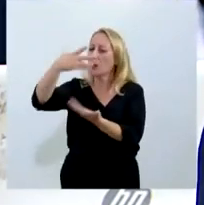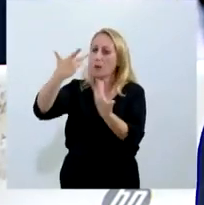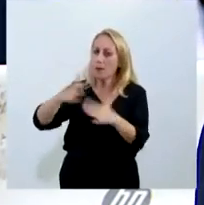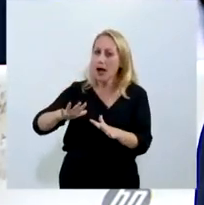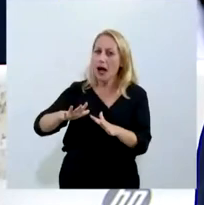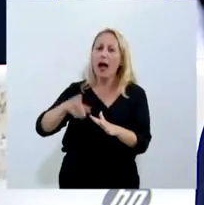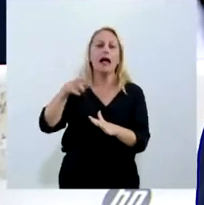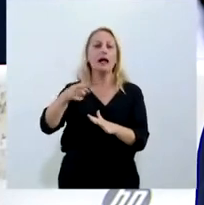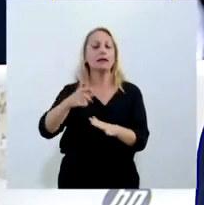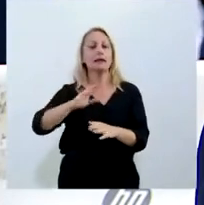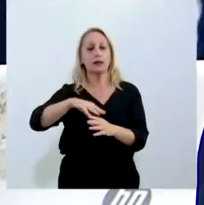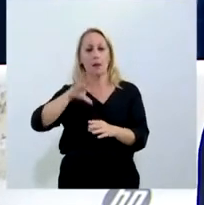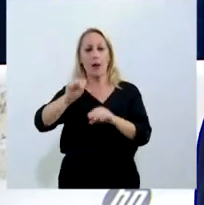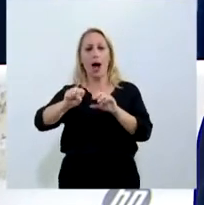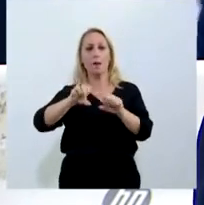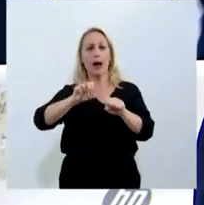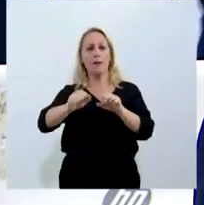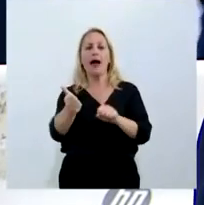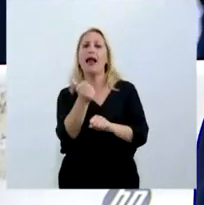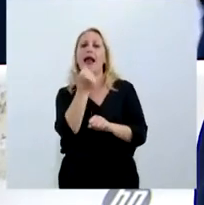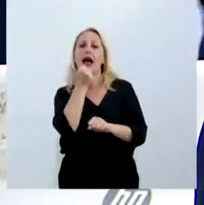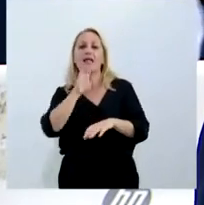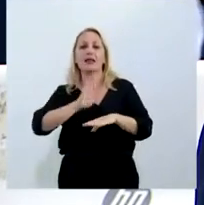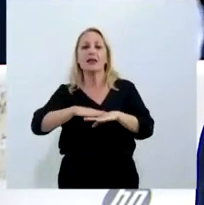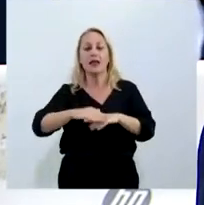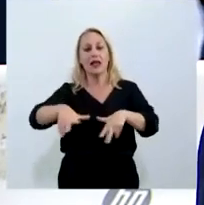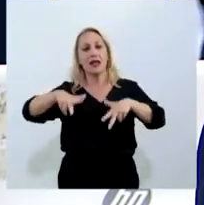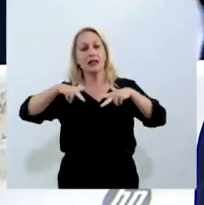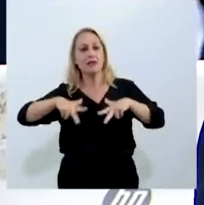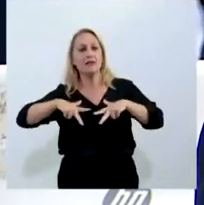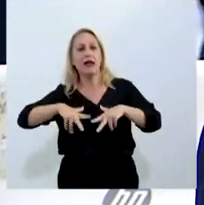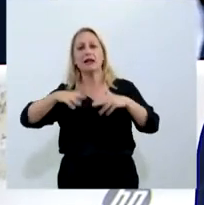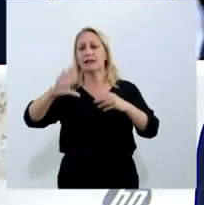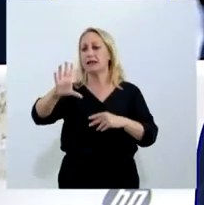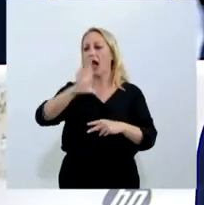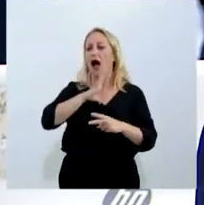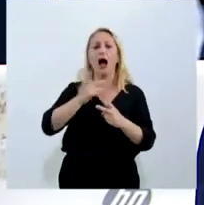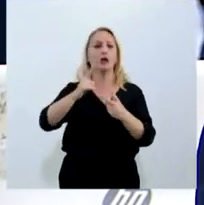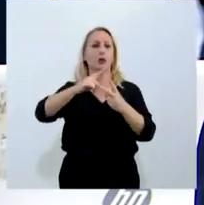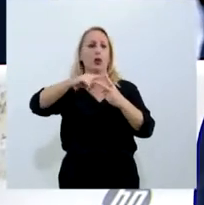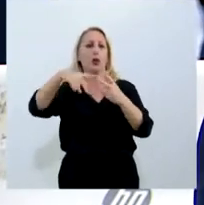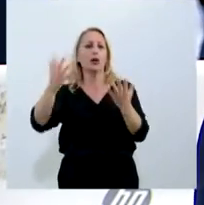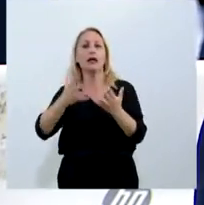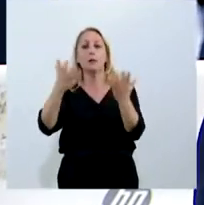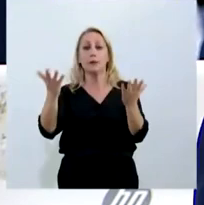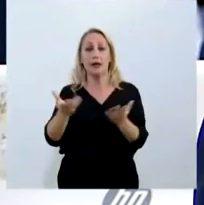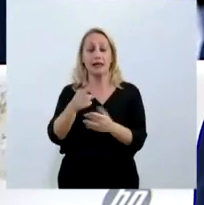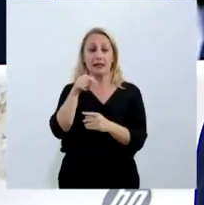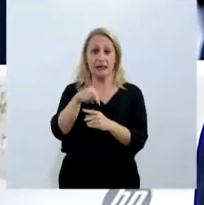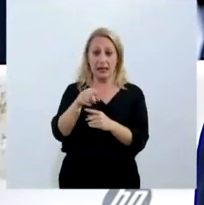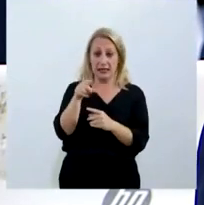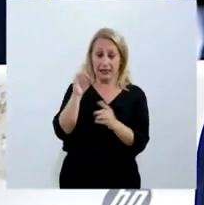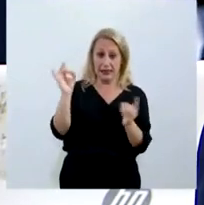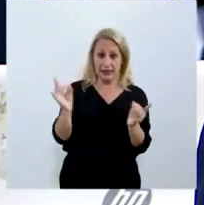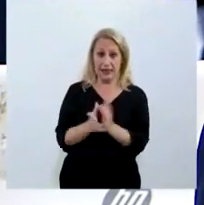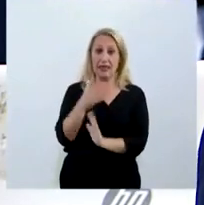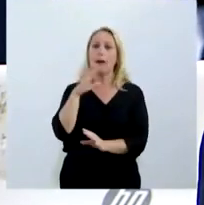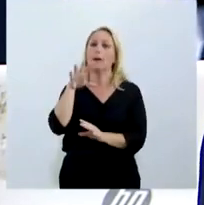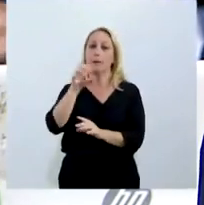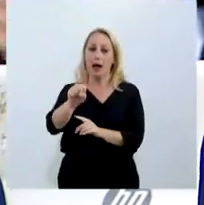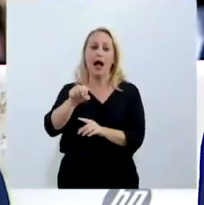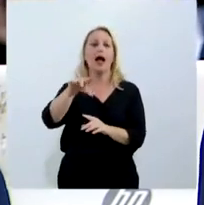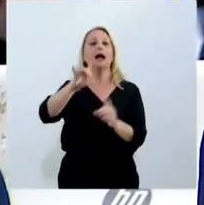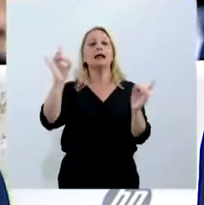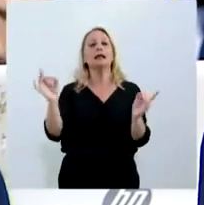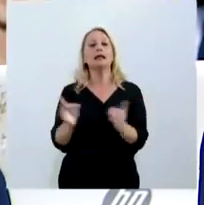υπάρχουν λάθη από κυβερνητικά στελέχη και αν αυτά θα προσμετρηθούν ενδεχομένως σε έναν